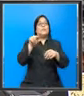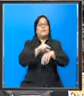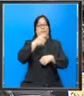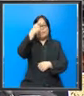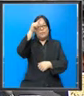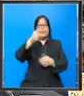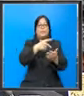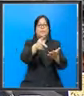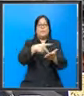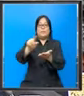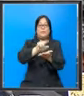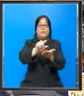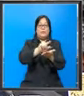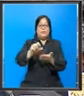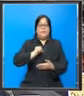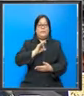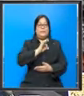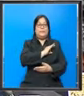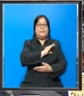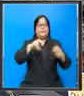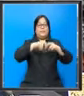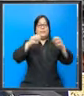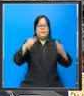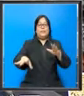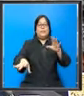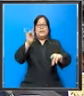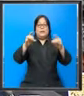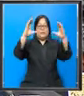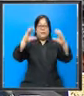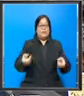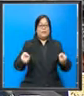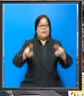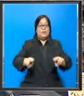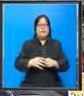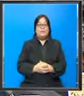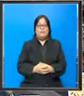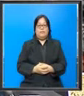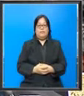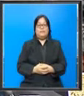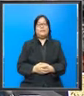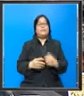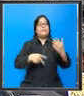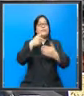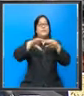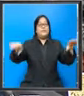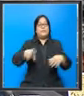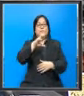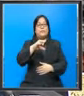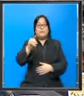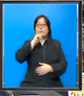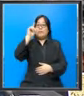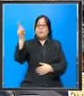digunakan untuk membayar gaji kakitangan penyelidik lentikan secara kontrak pelaksanaan program arendi